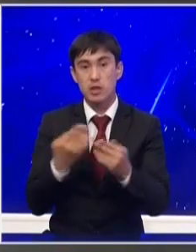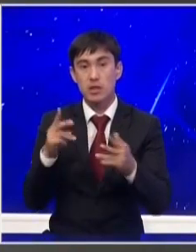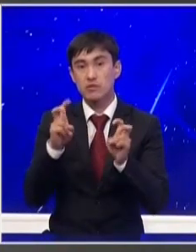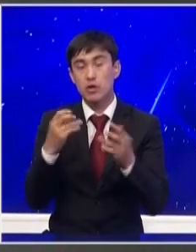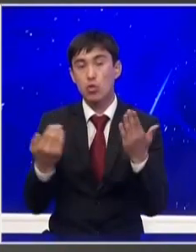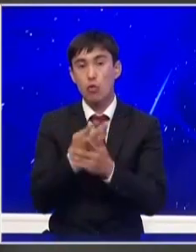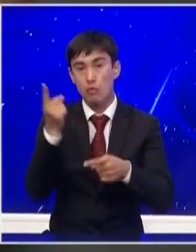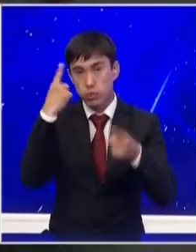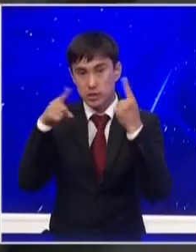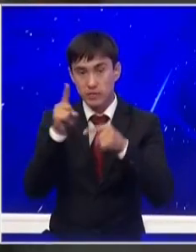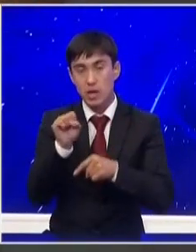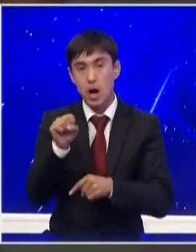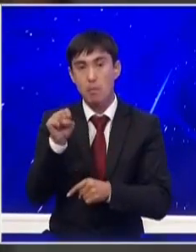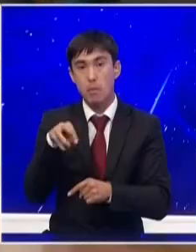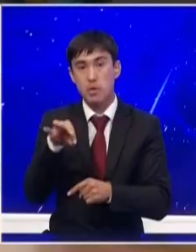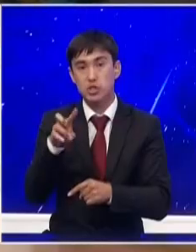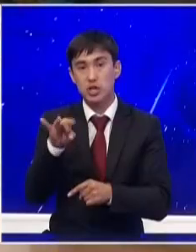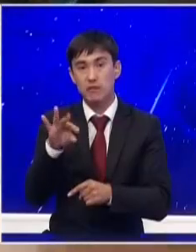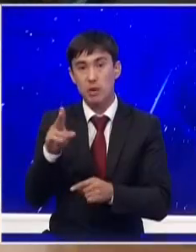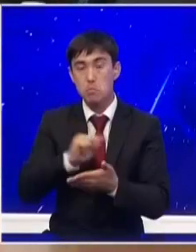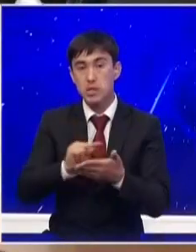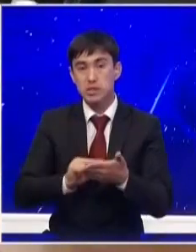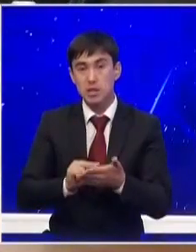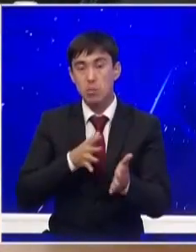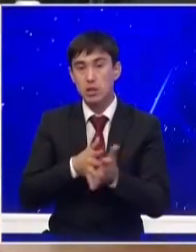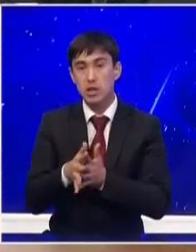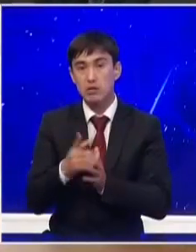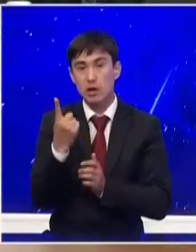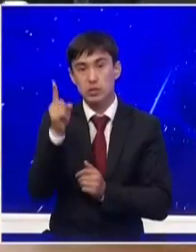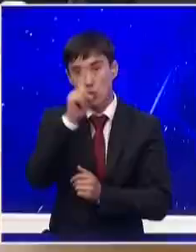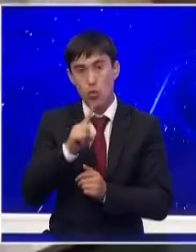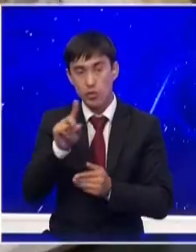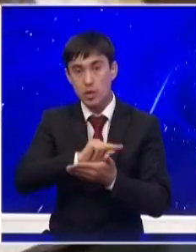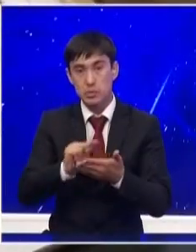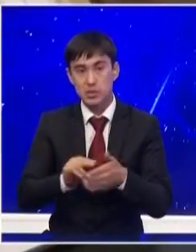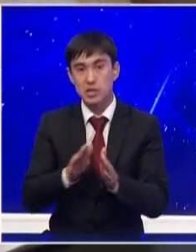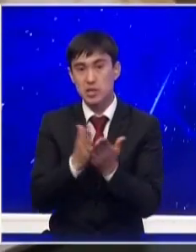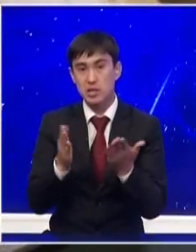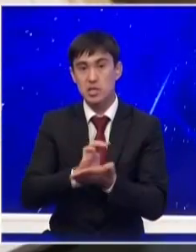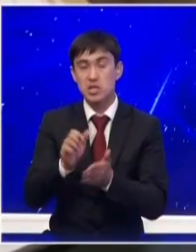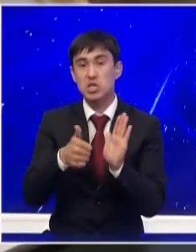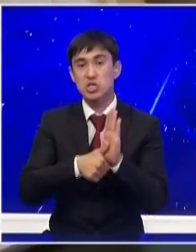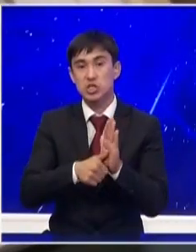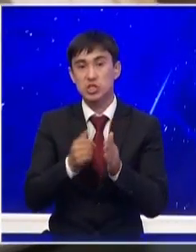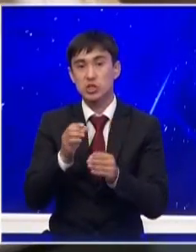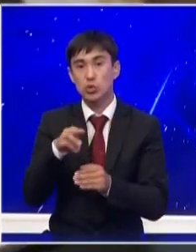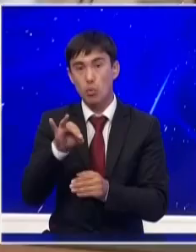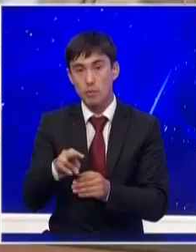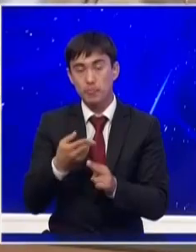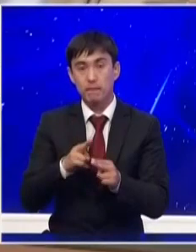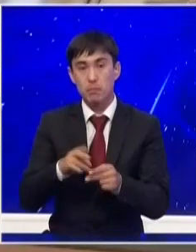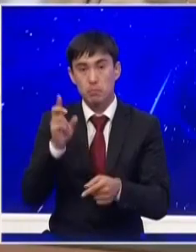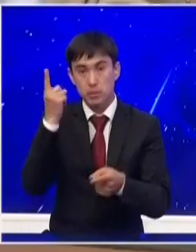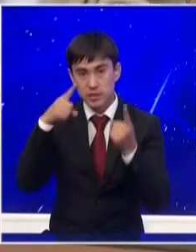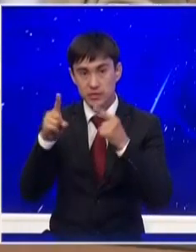произведения общественного деятеля Амалбека Тшанова. Писатель потратил около одного года на написание книг из 6 частей. В произведении